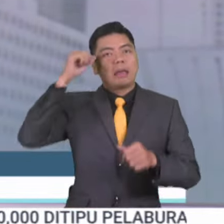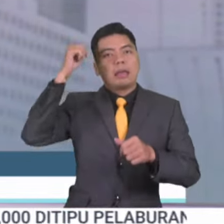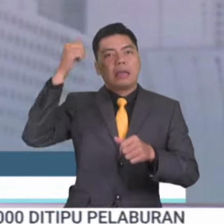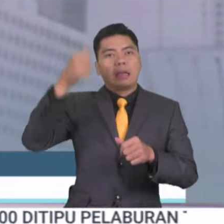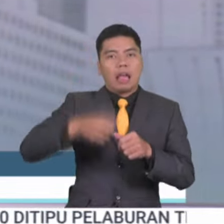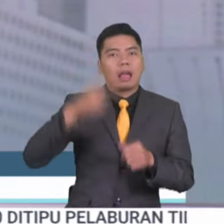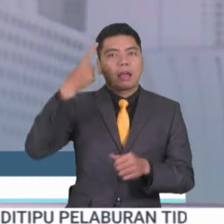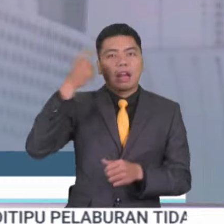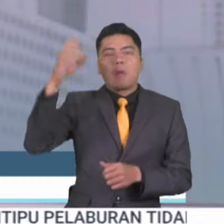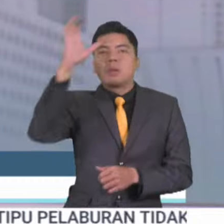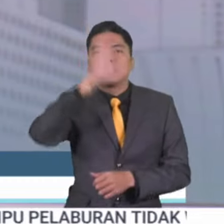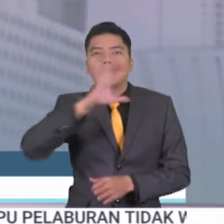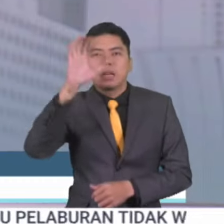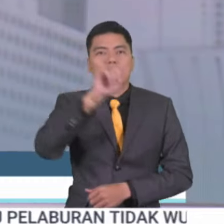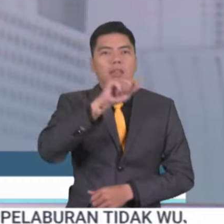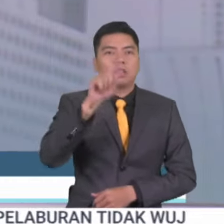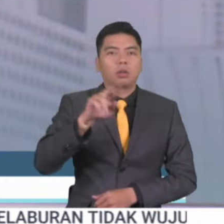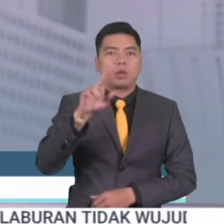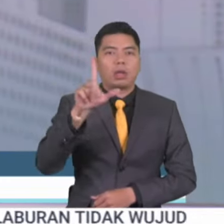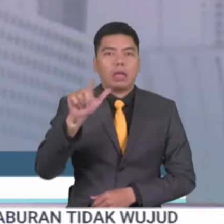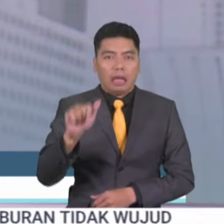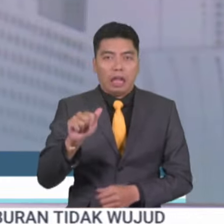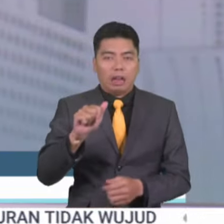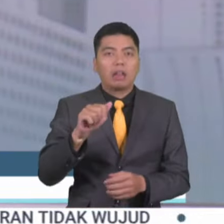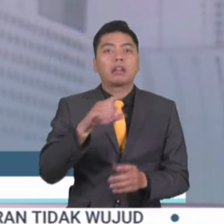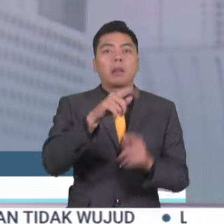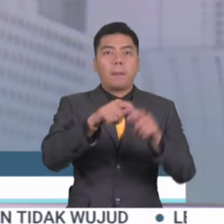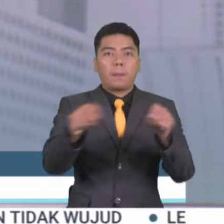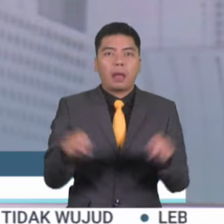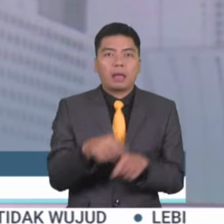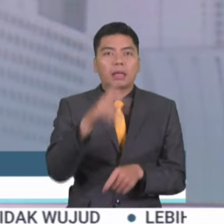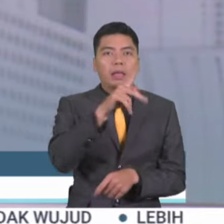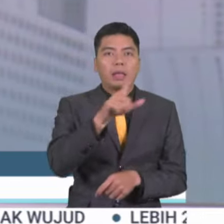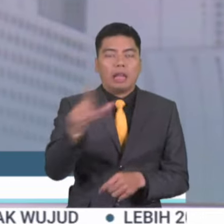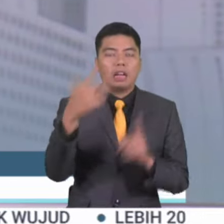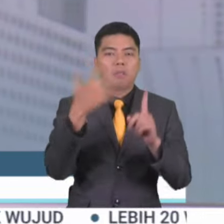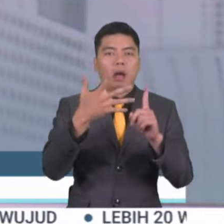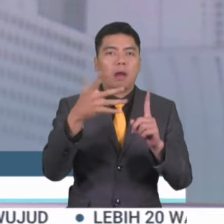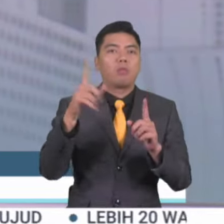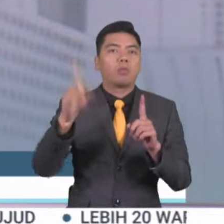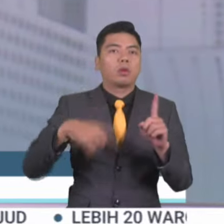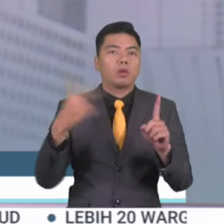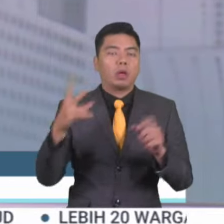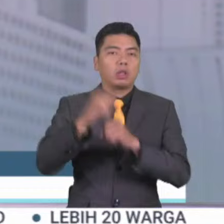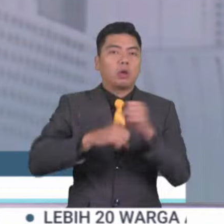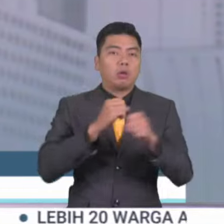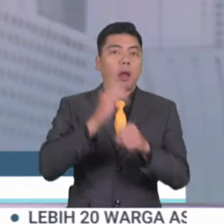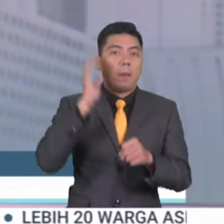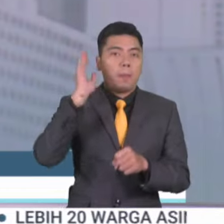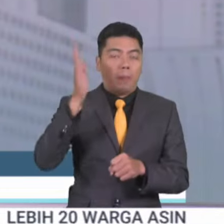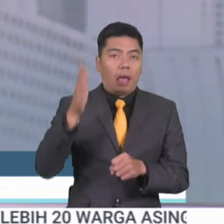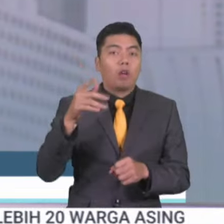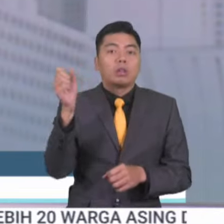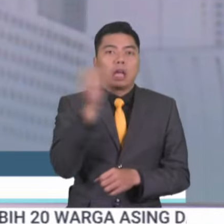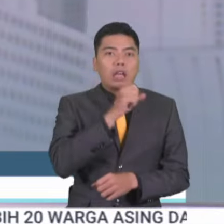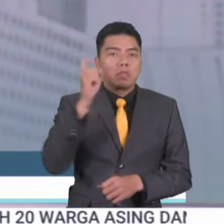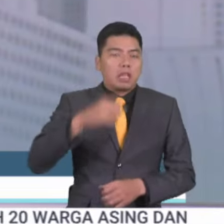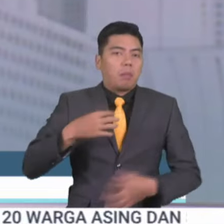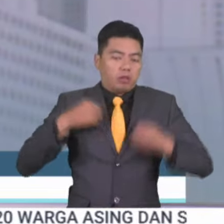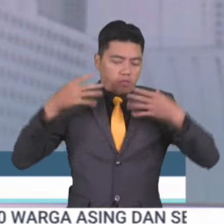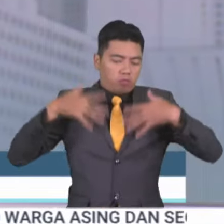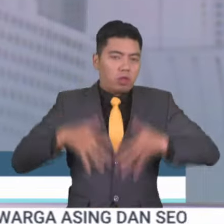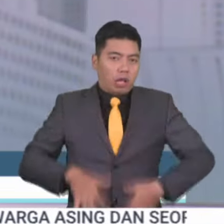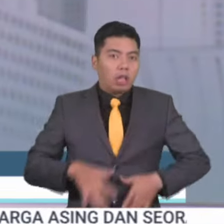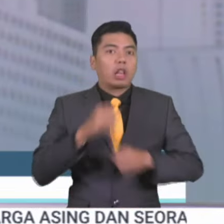kenangan Mencari Azura di ZEP Kuala Lumpur pada 15 Februari tahun depan. Konsert bertemakan pakaian era 80-an itu bukan